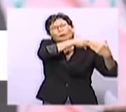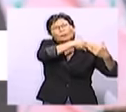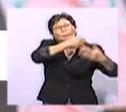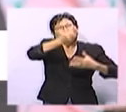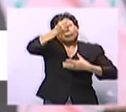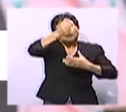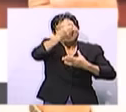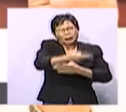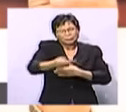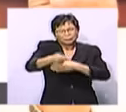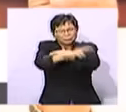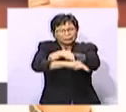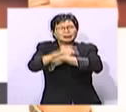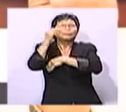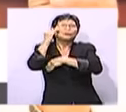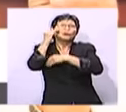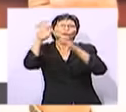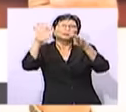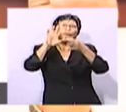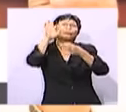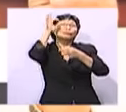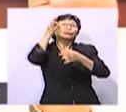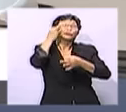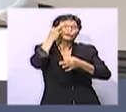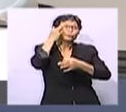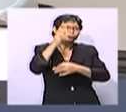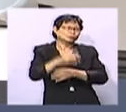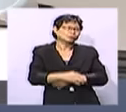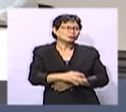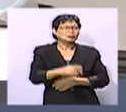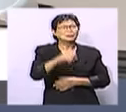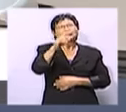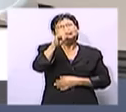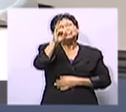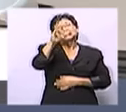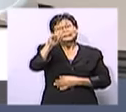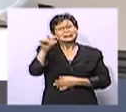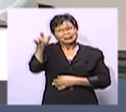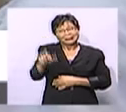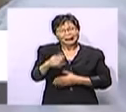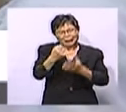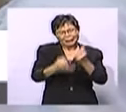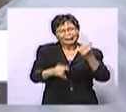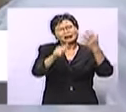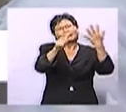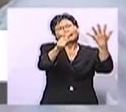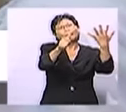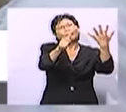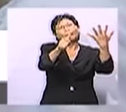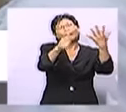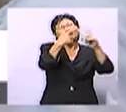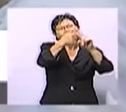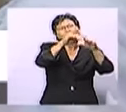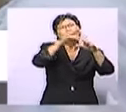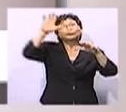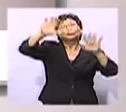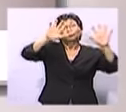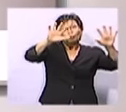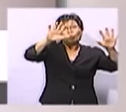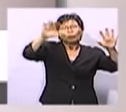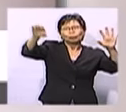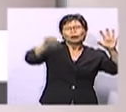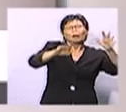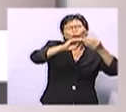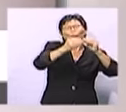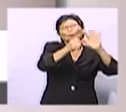harta negeri-negeri Melayu Bersekutu. Tun Dr. Siti Hasmah merupakan anak yang ke-6 daripada 10 beradik. Tun